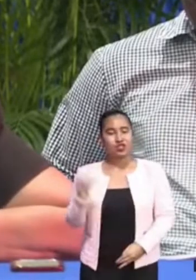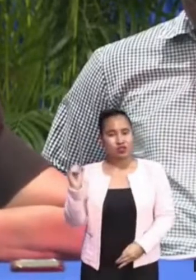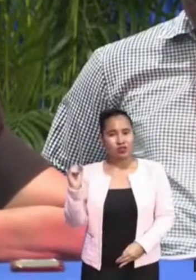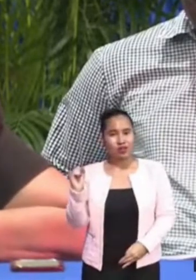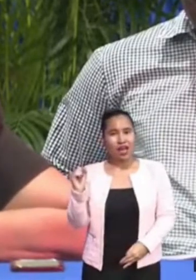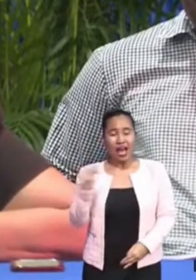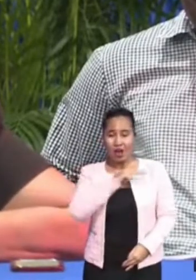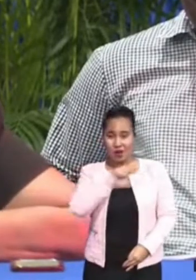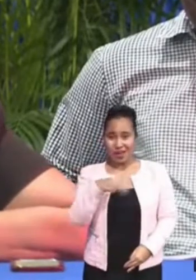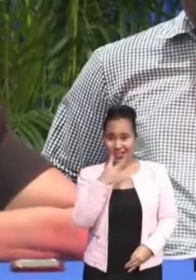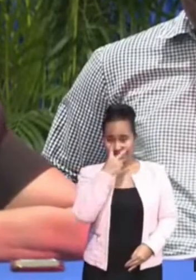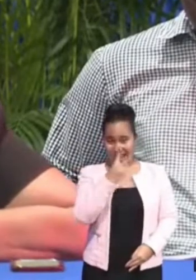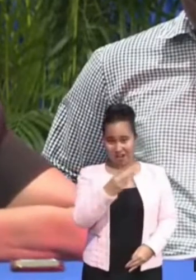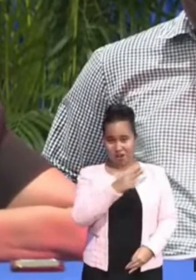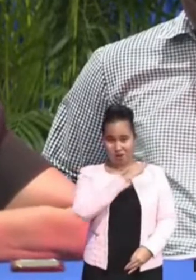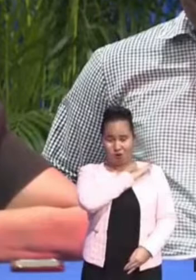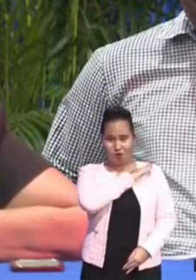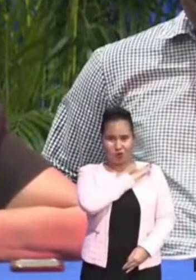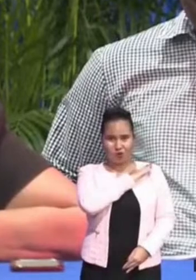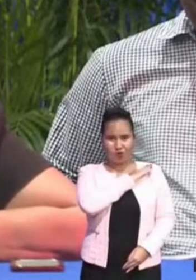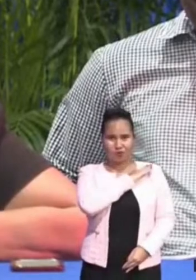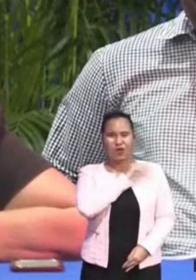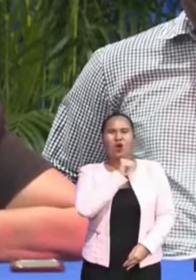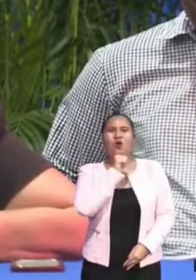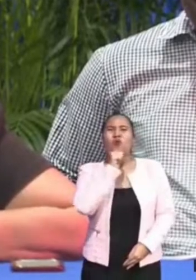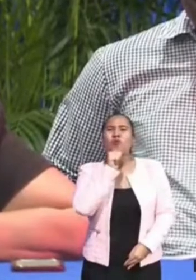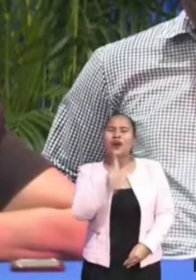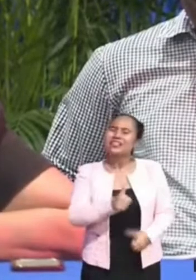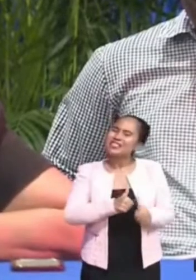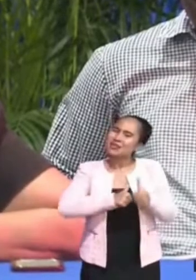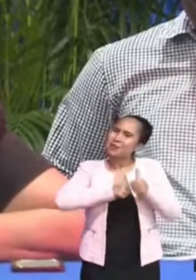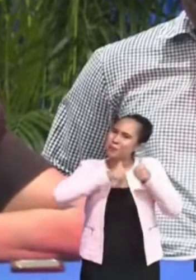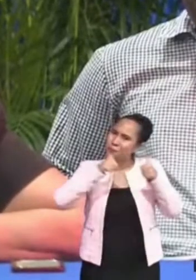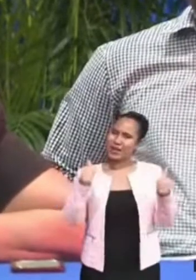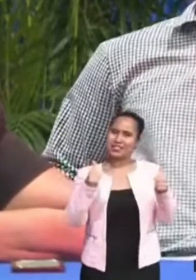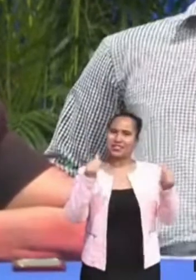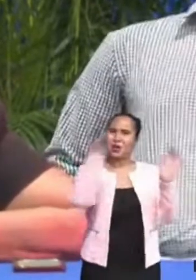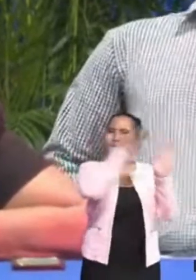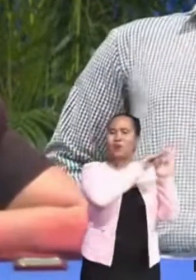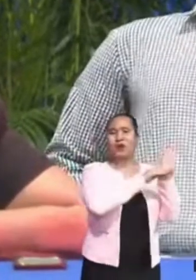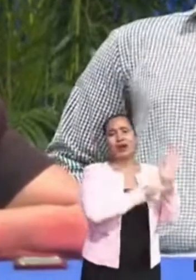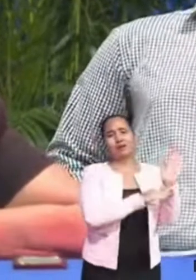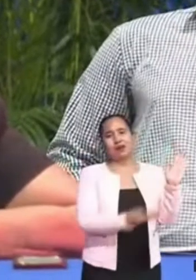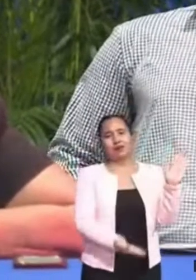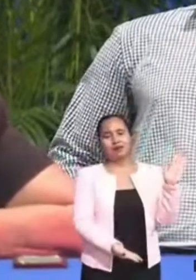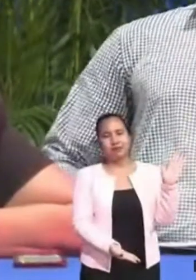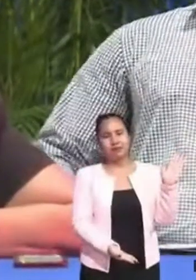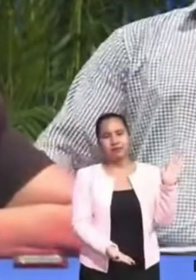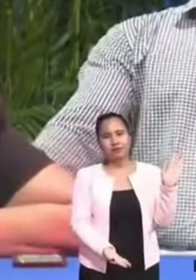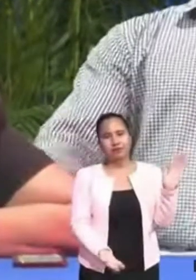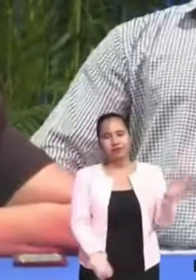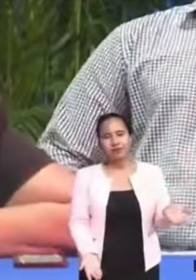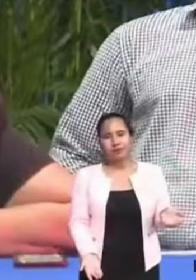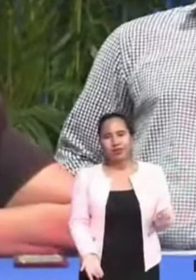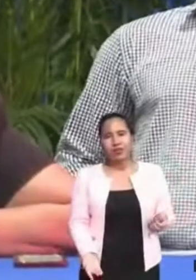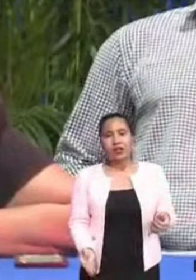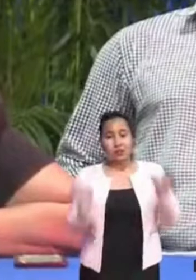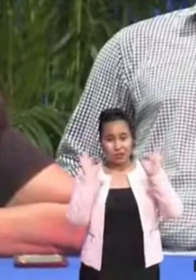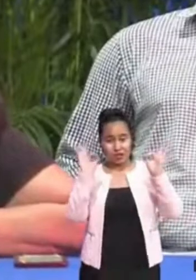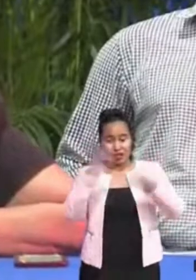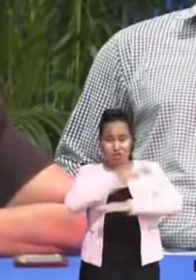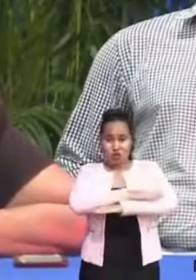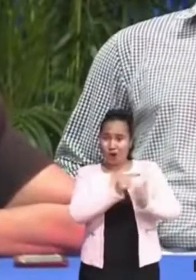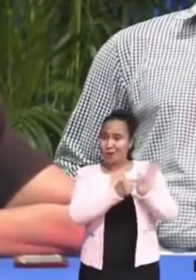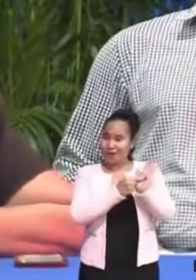En we kijken tegelijkertijd naar wat is het beste programma. U had het over de bijzondere scholen. Die werken